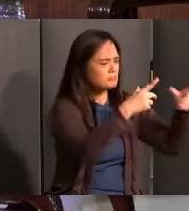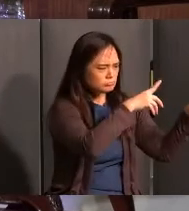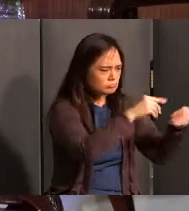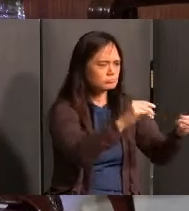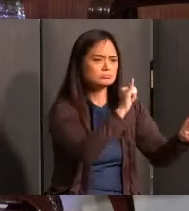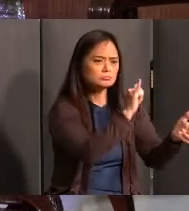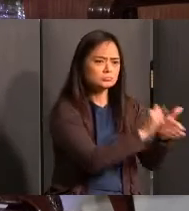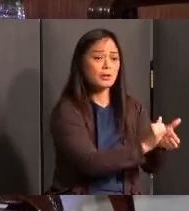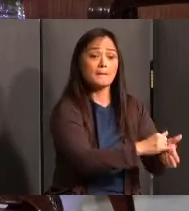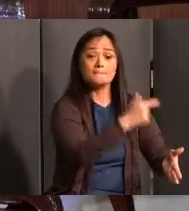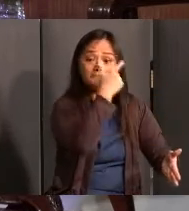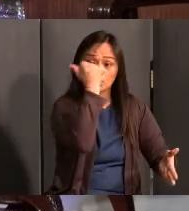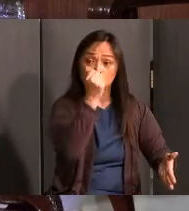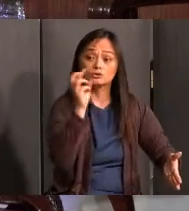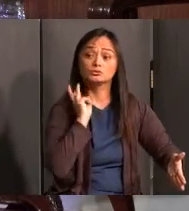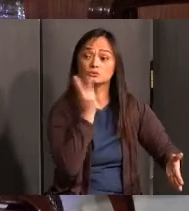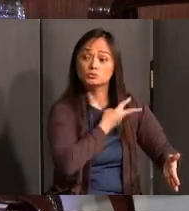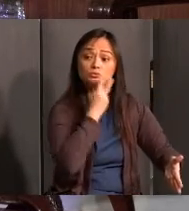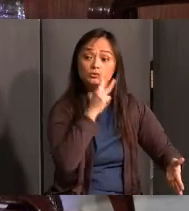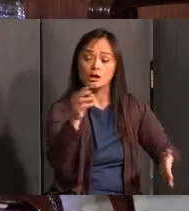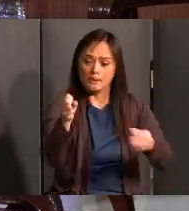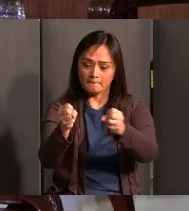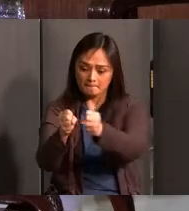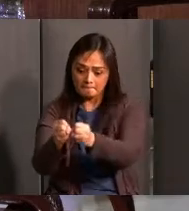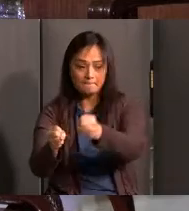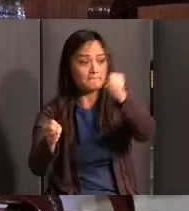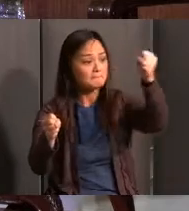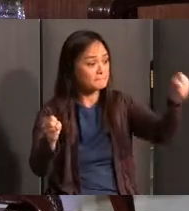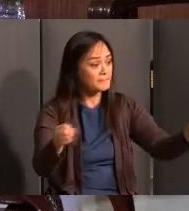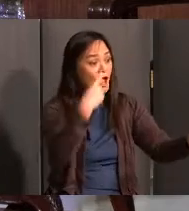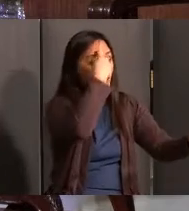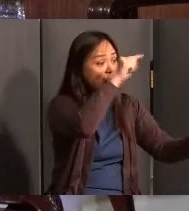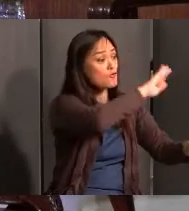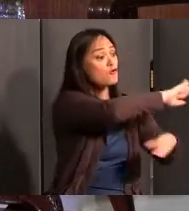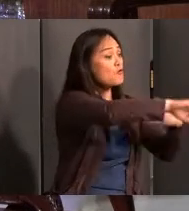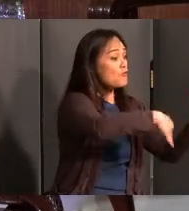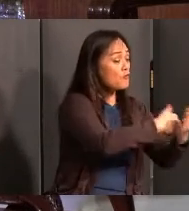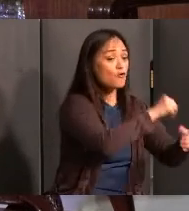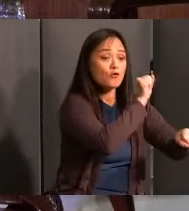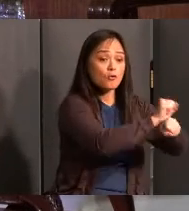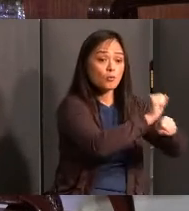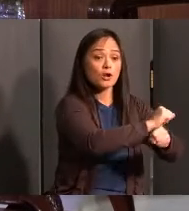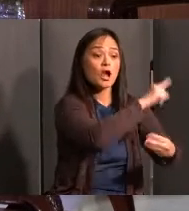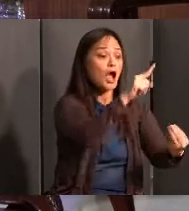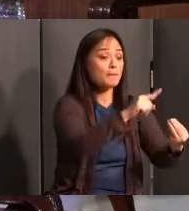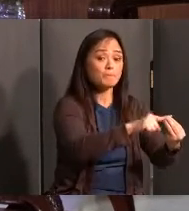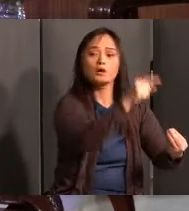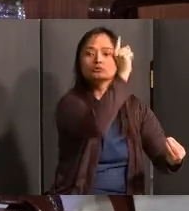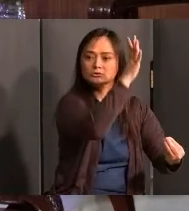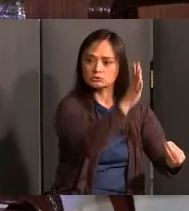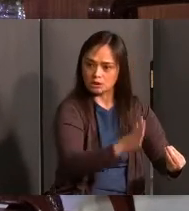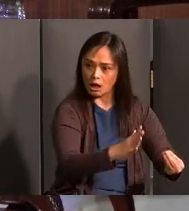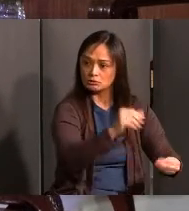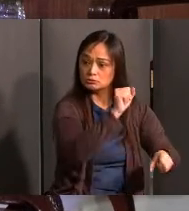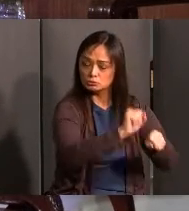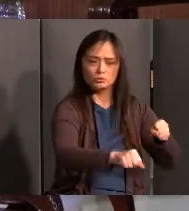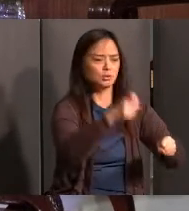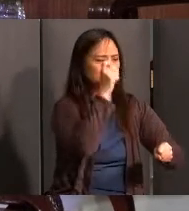because we are the one set apart for all the work related to God. Kaya wag